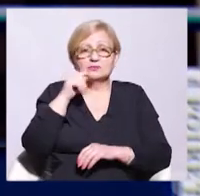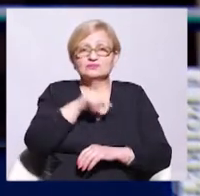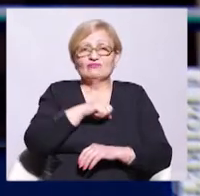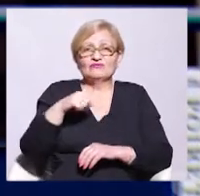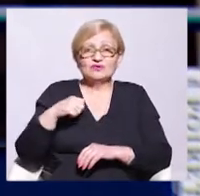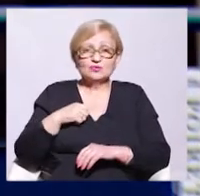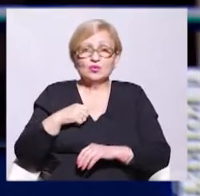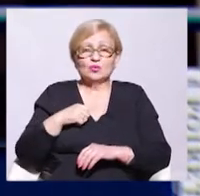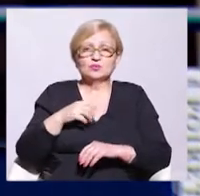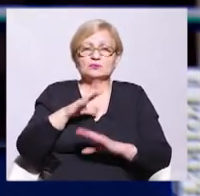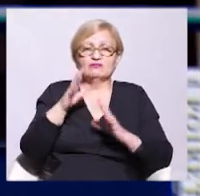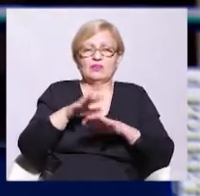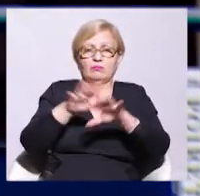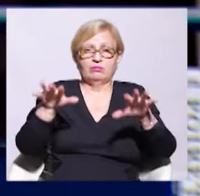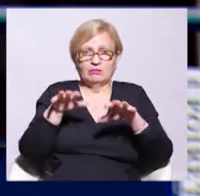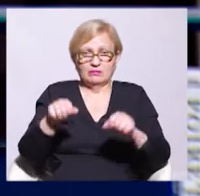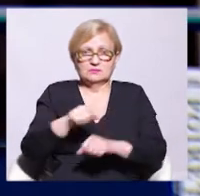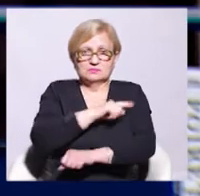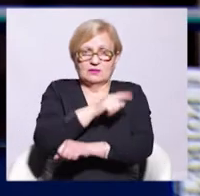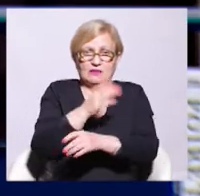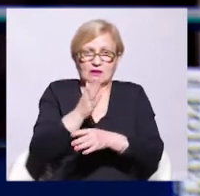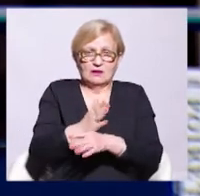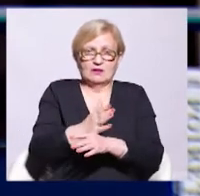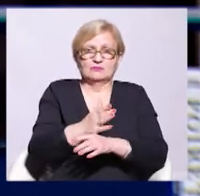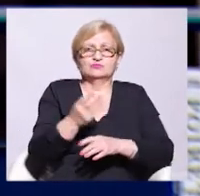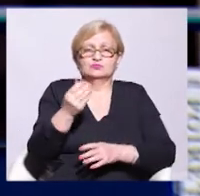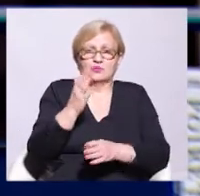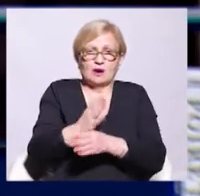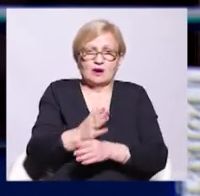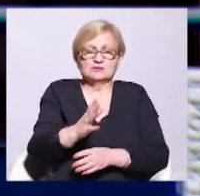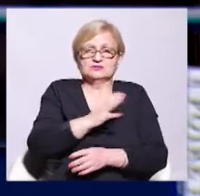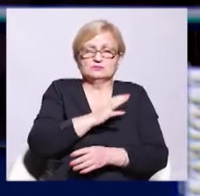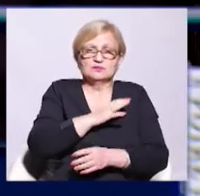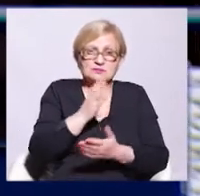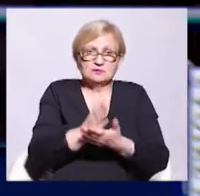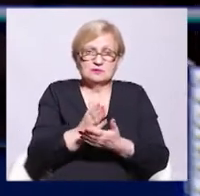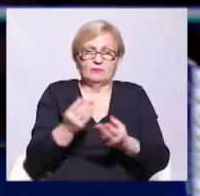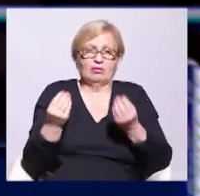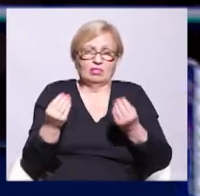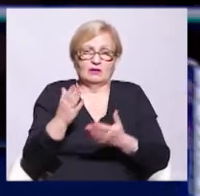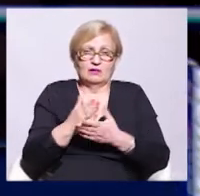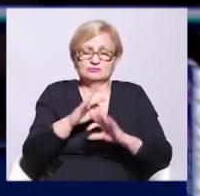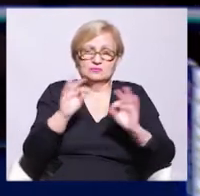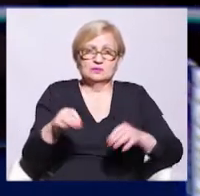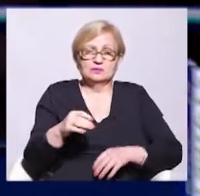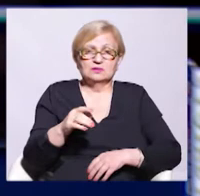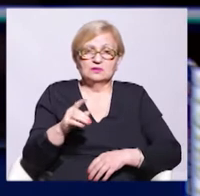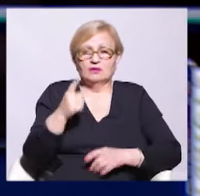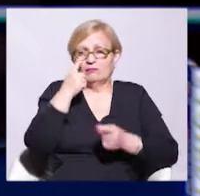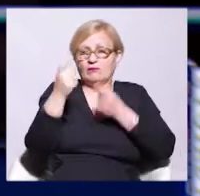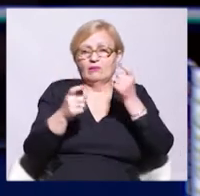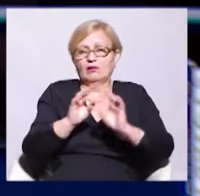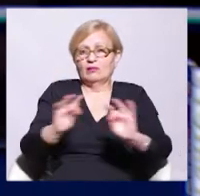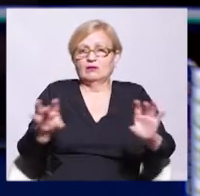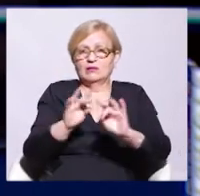როდესაც მეფის ხელშია ხელისუფლებაც, ძალაუფლებაც, სიმდიდრეც და ფუფუნებაც. Და რა